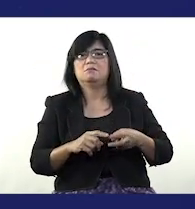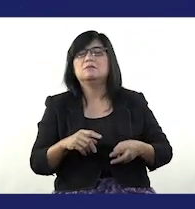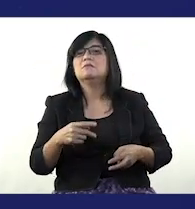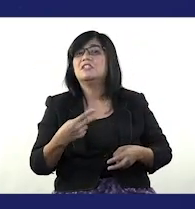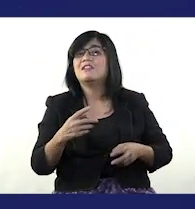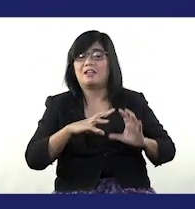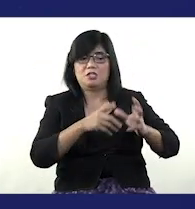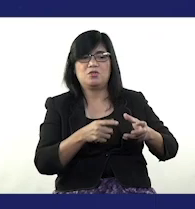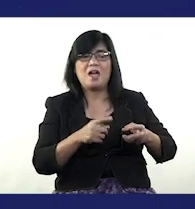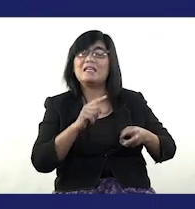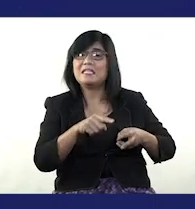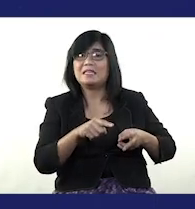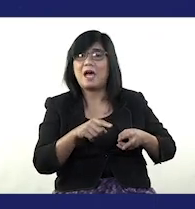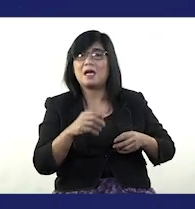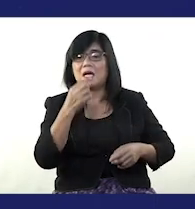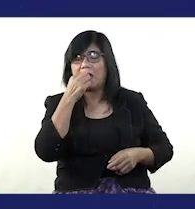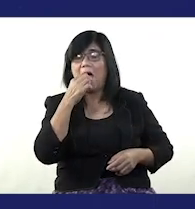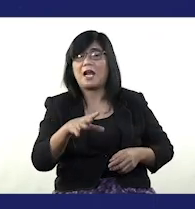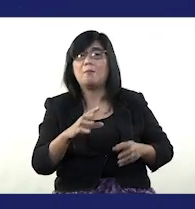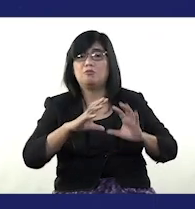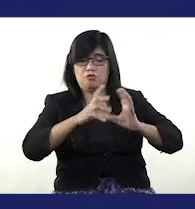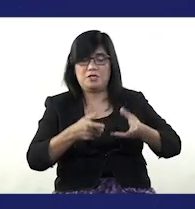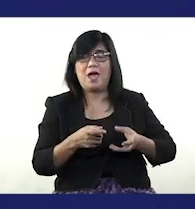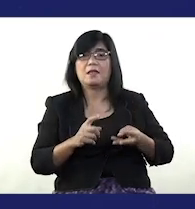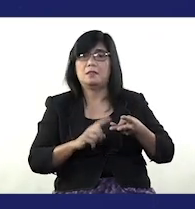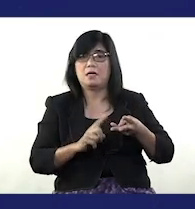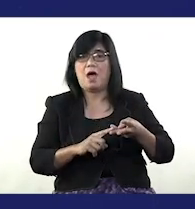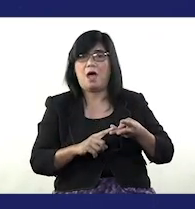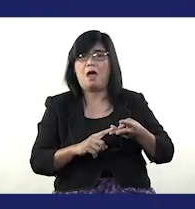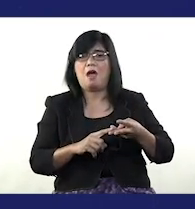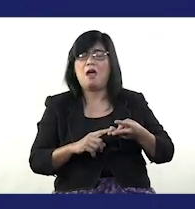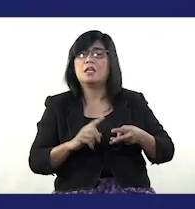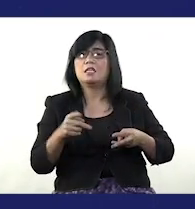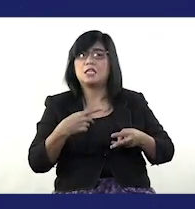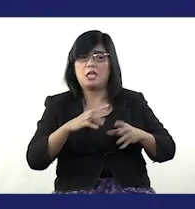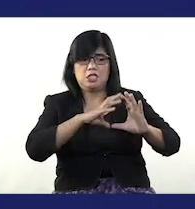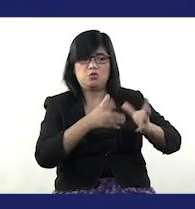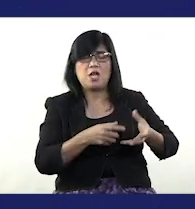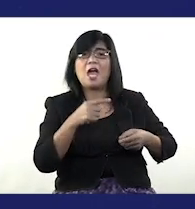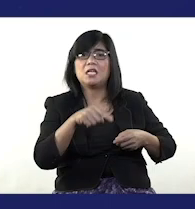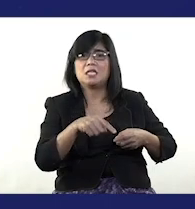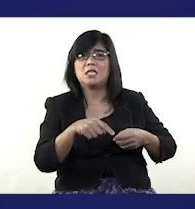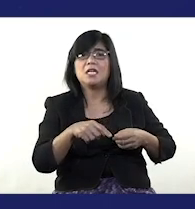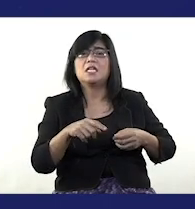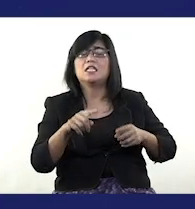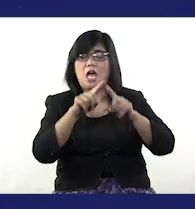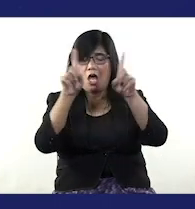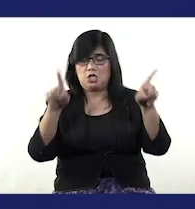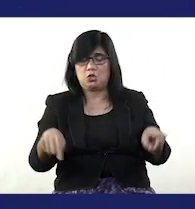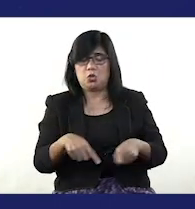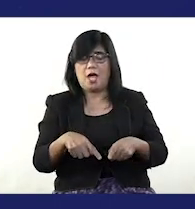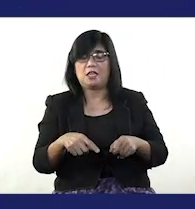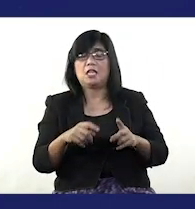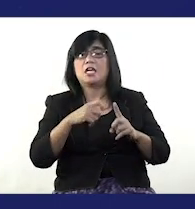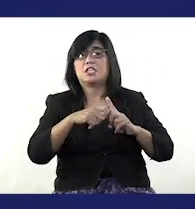kita garam dunia jika selama kita lihat dunia kita surat Kristus yang terbuka yang